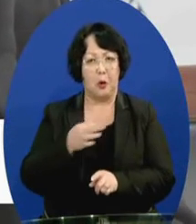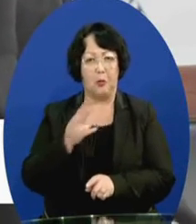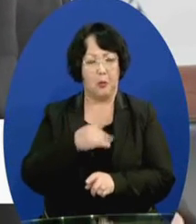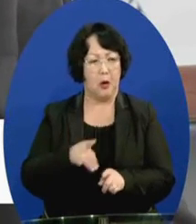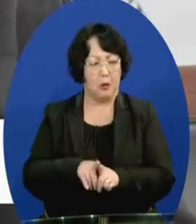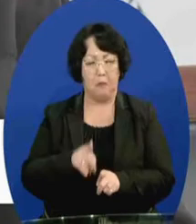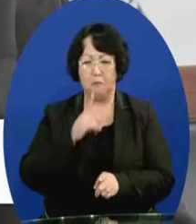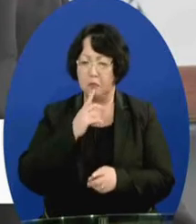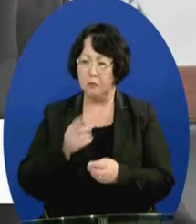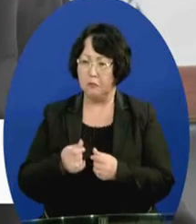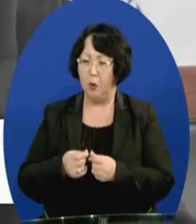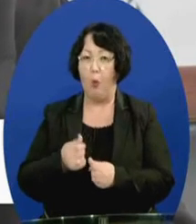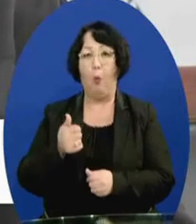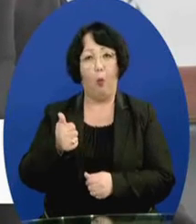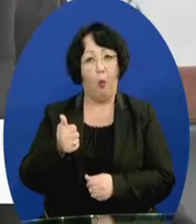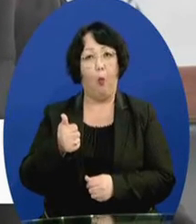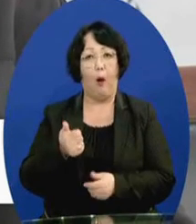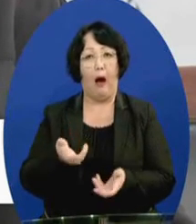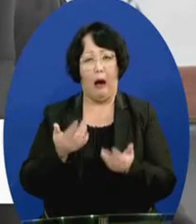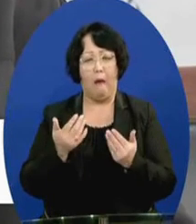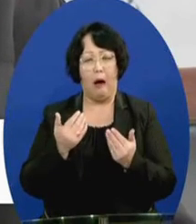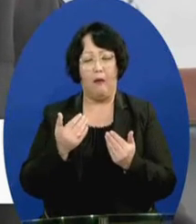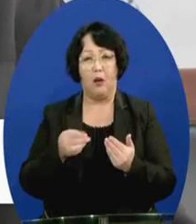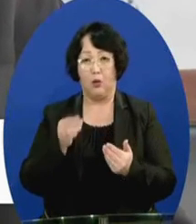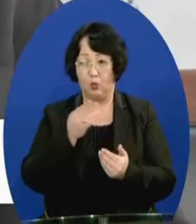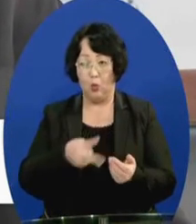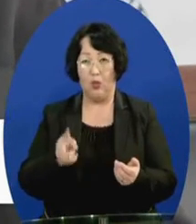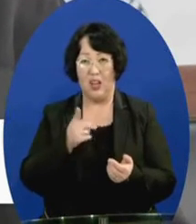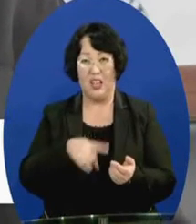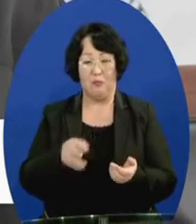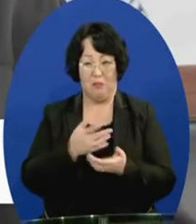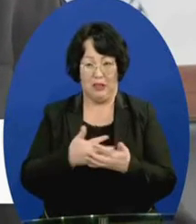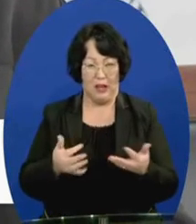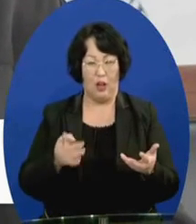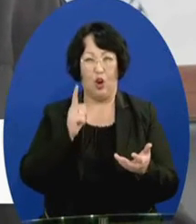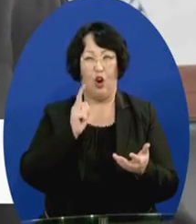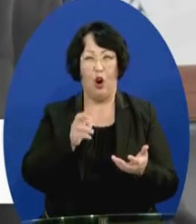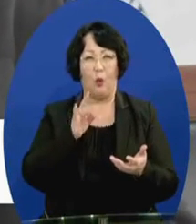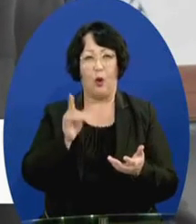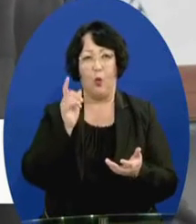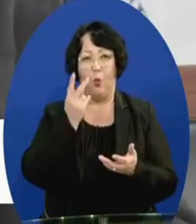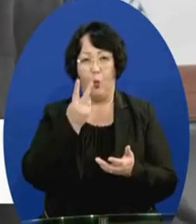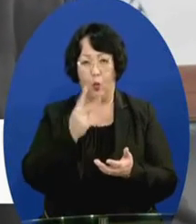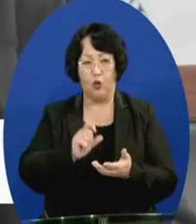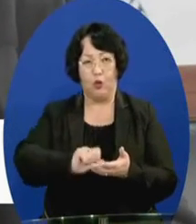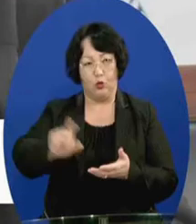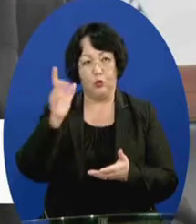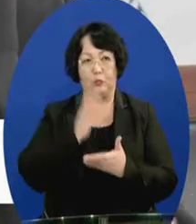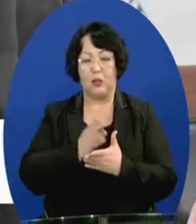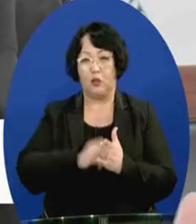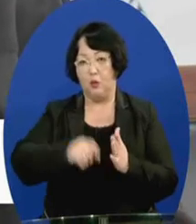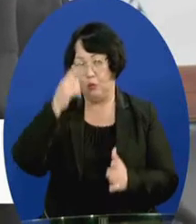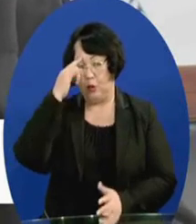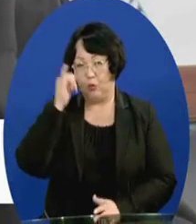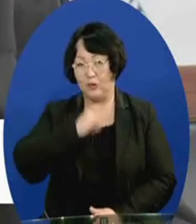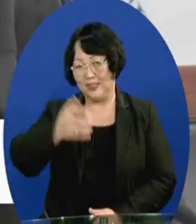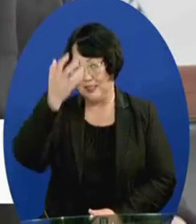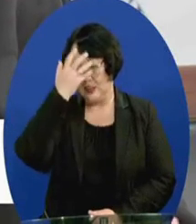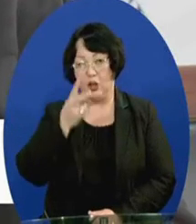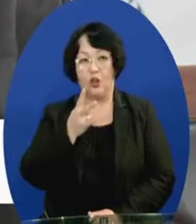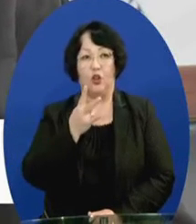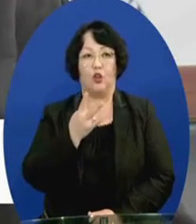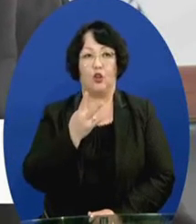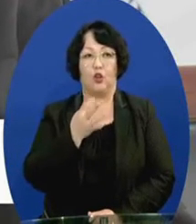бүтээгдэхүүн альтернатив болж байгаа ба энэ түүхийд маш ховор учир үнэн ч дагаад өндөр байх ёстой. Хэрвээ Монголын засгийн газар